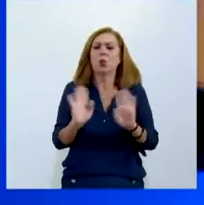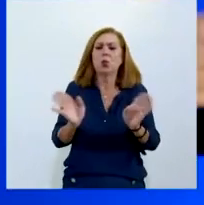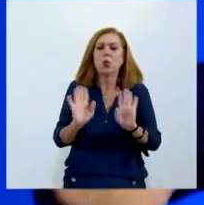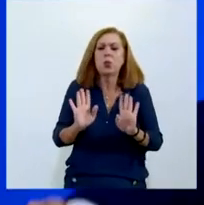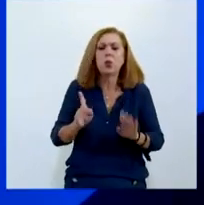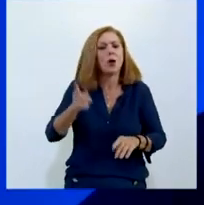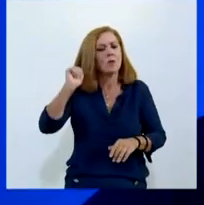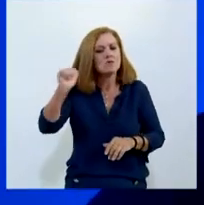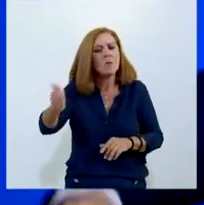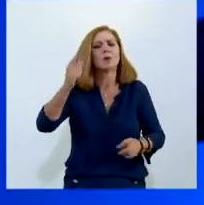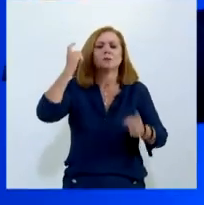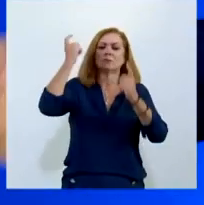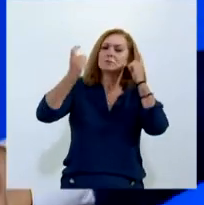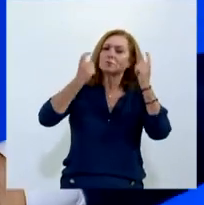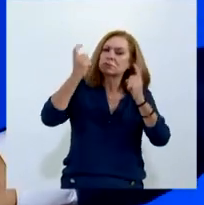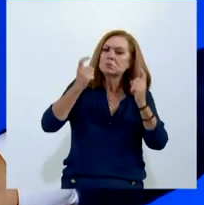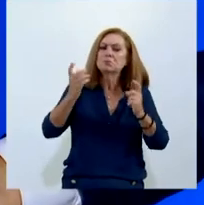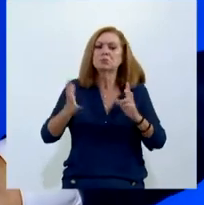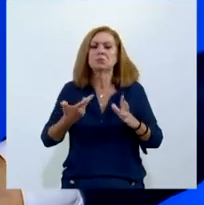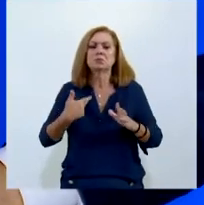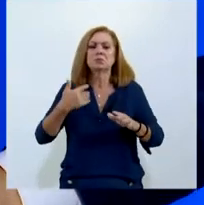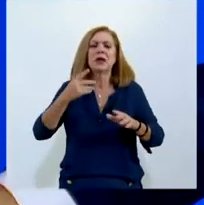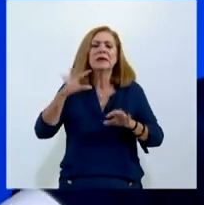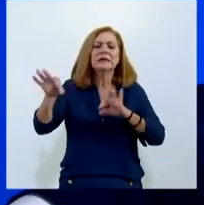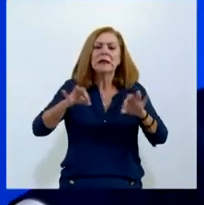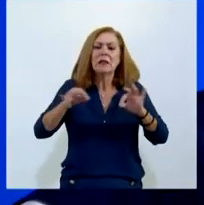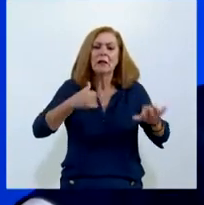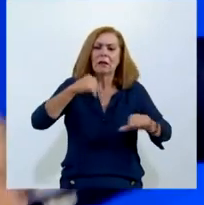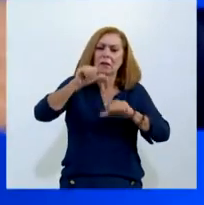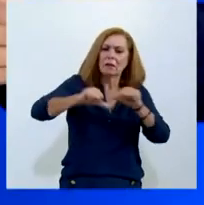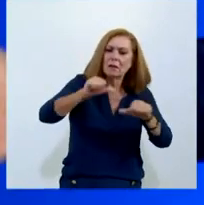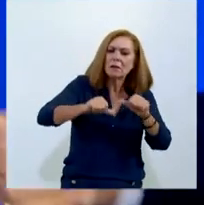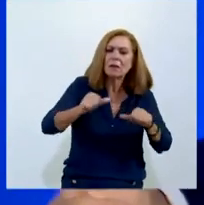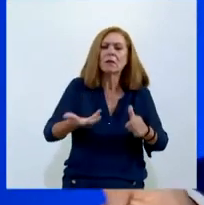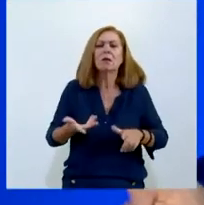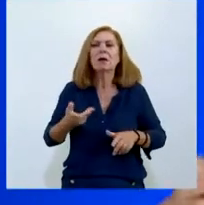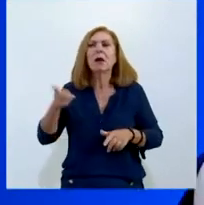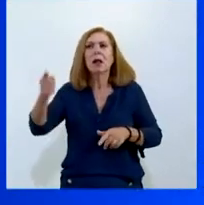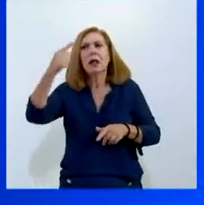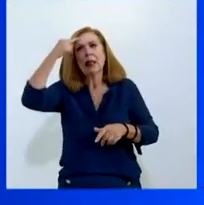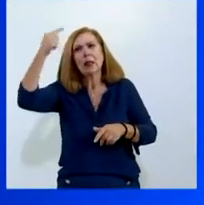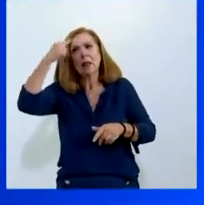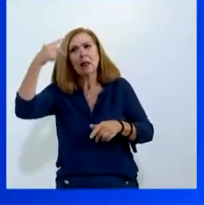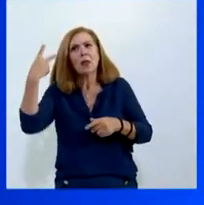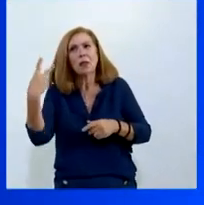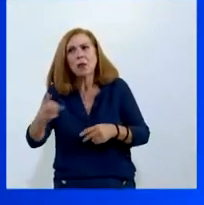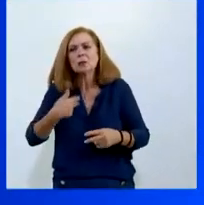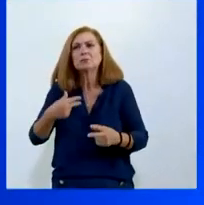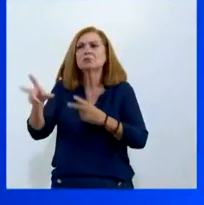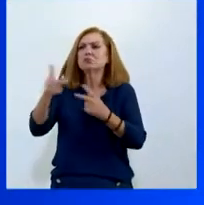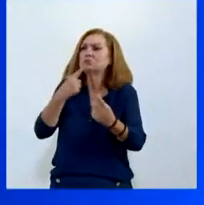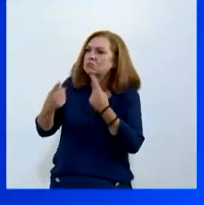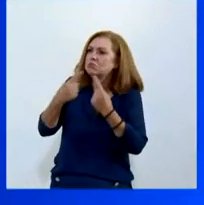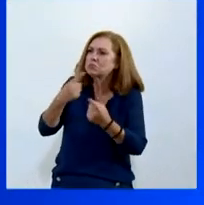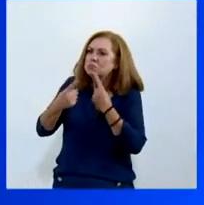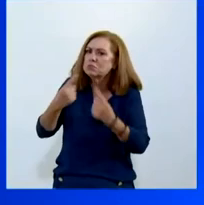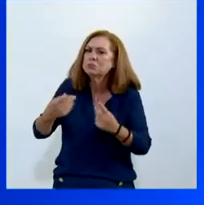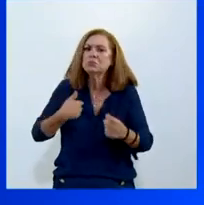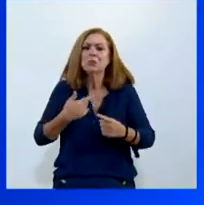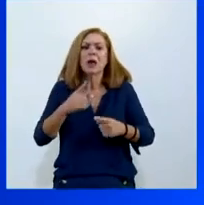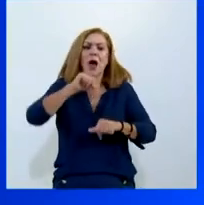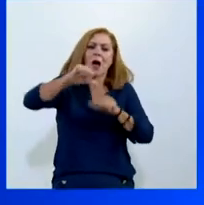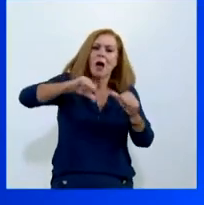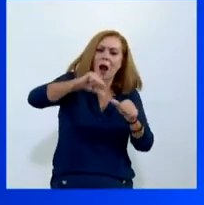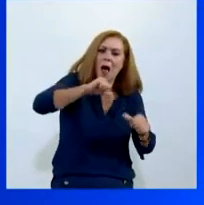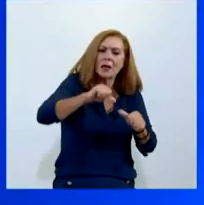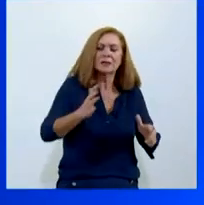Πάρα πολύ συχνά τροποποιούμε σχέδια, έρχονται με τις δικές τους εισηγήσεις και έτσι καταλήγουμε στη νεοποίηση κυβερνητικών πολιτικών.